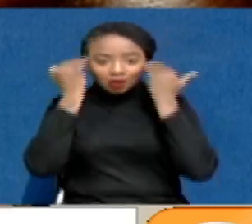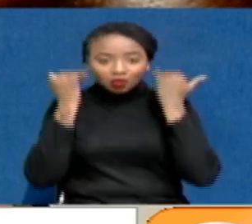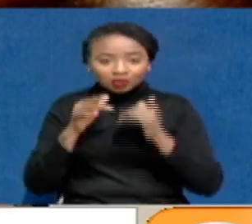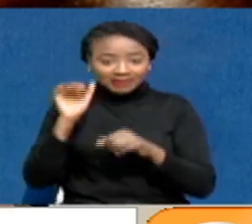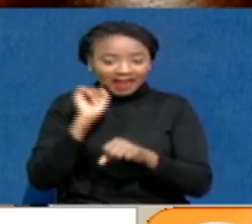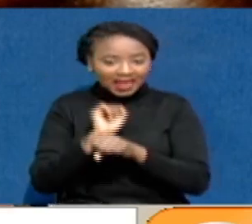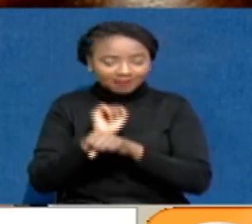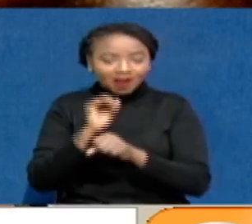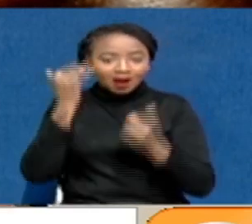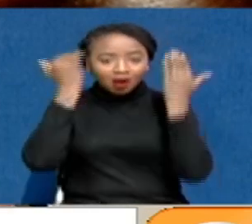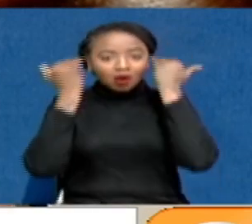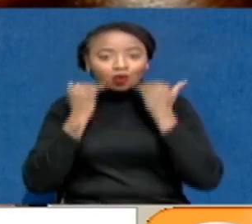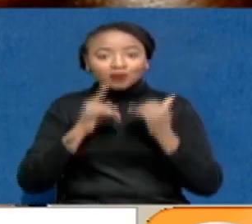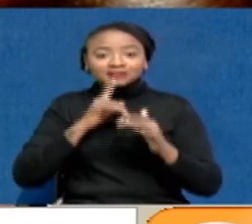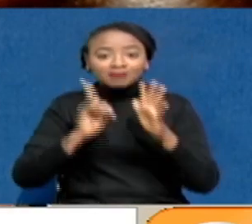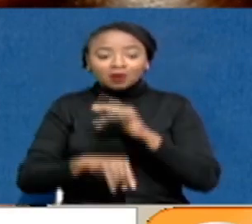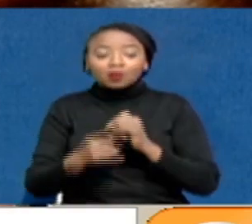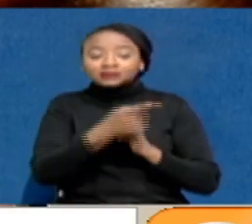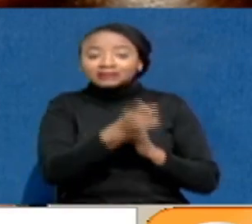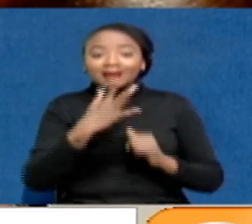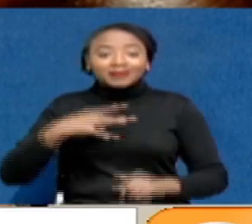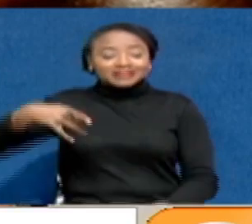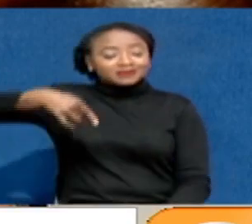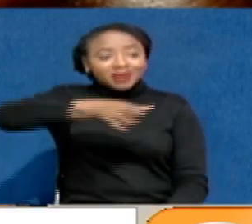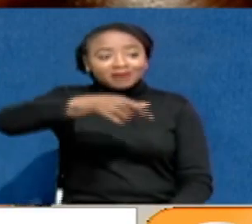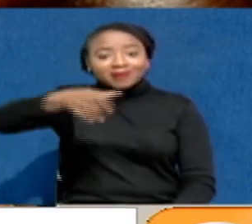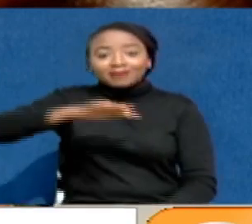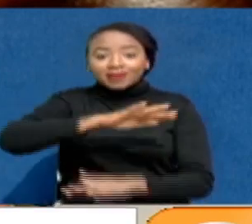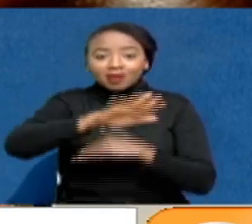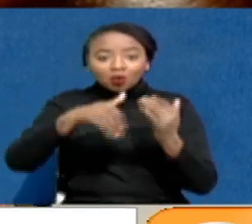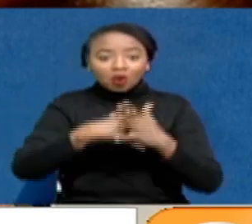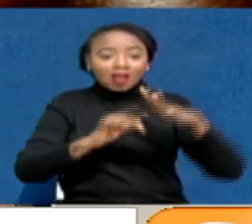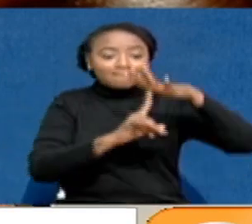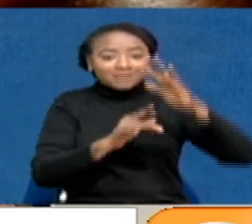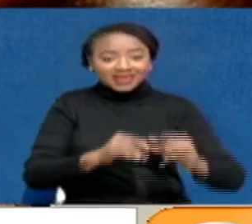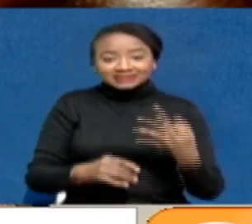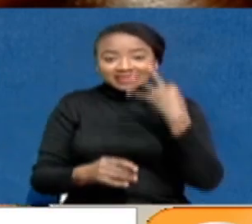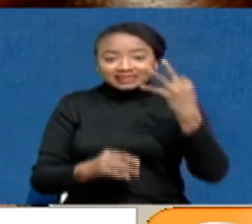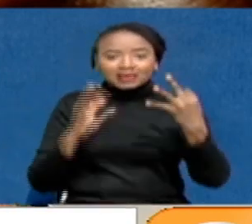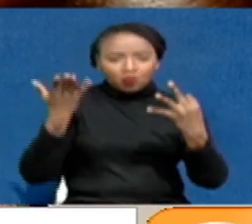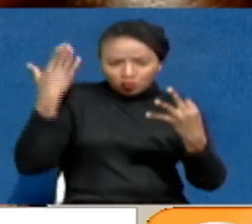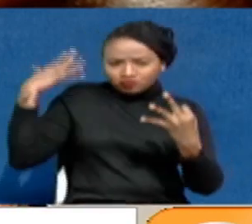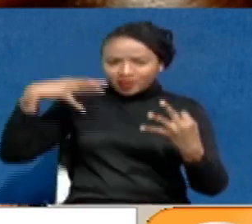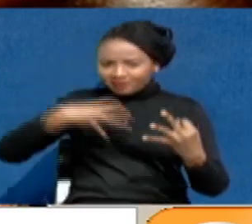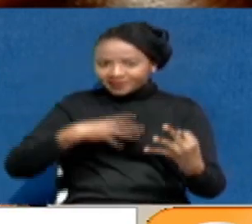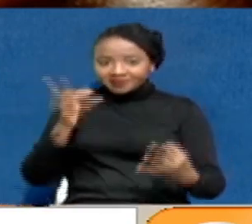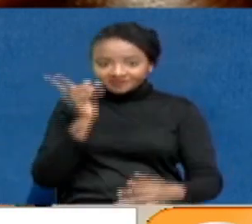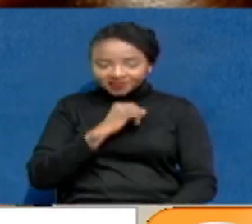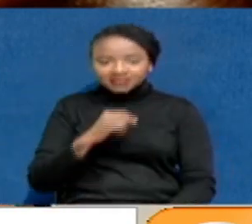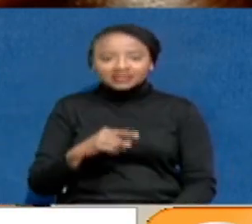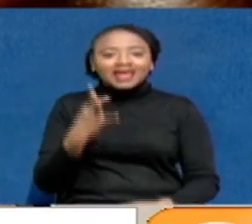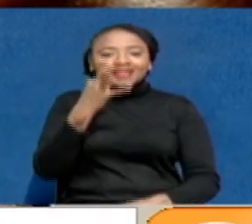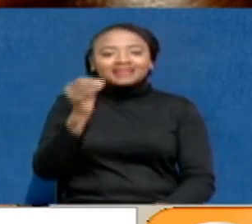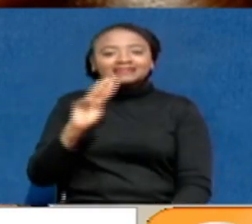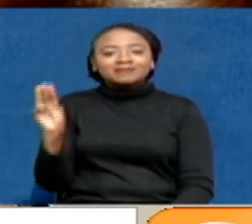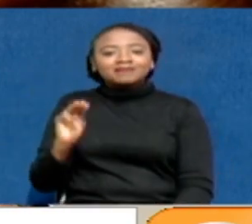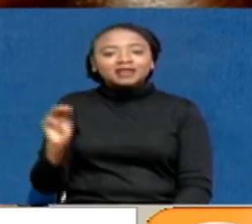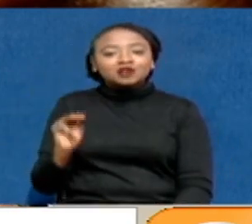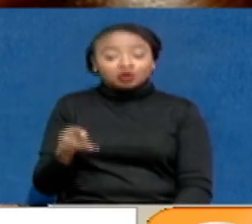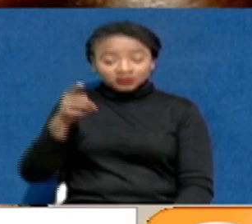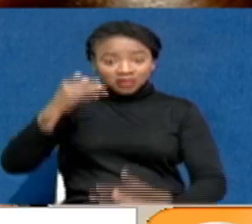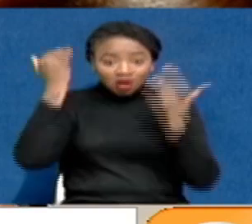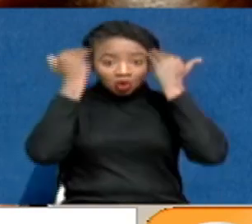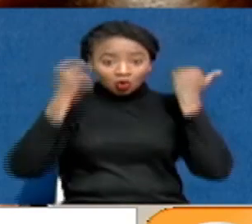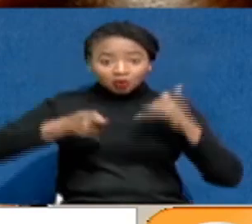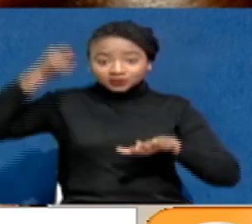Nyandarua kuwalipa mawaziri watatu wa zamani zaidi ya shilingi milioni 30 kama fidia. Mahakama imeamua